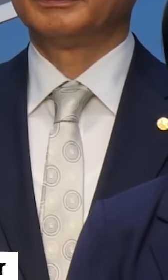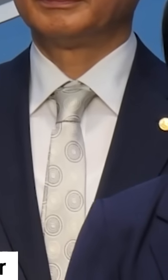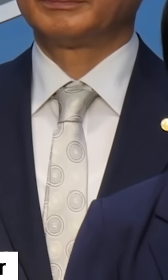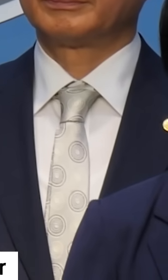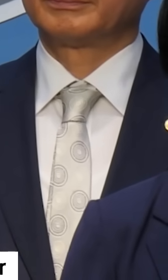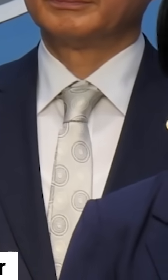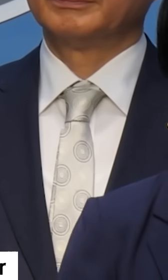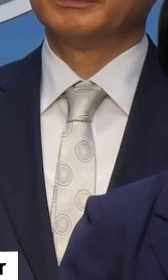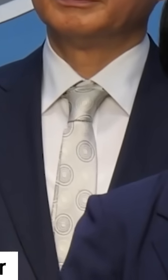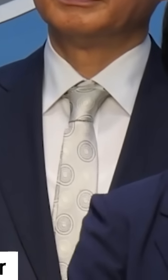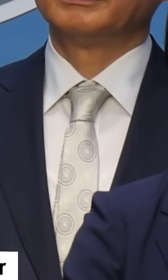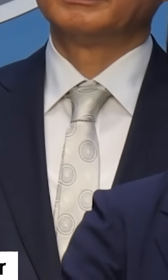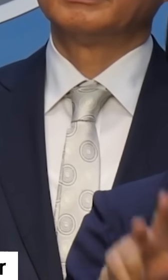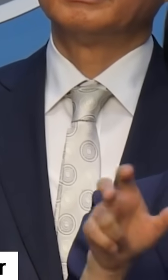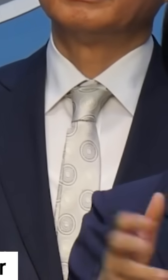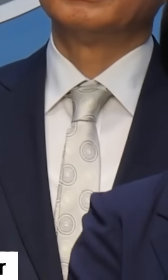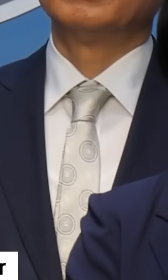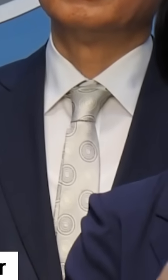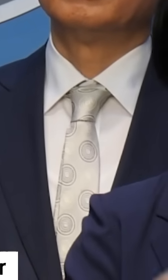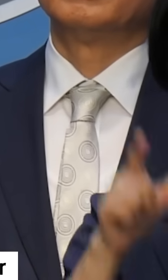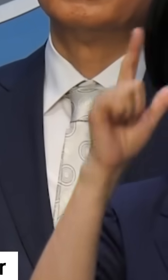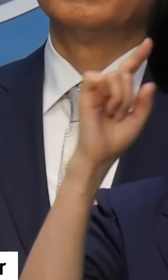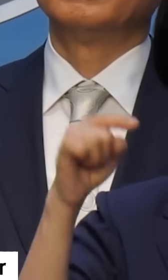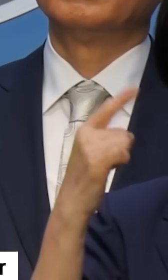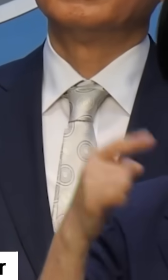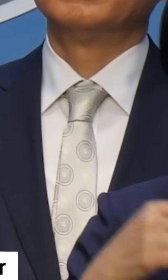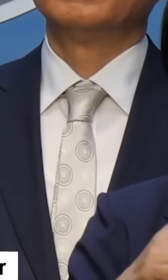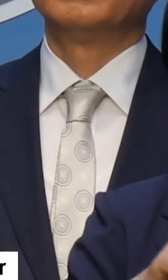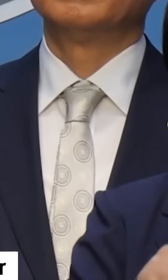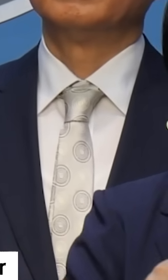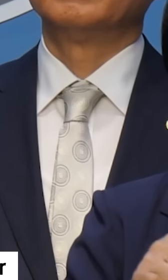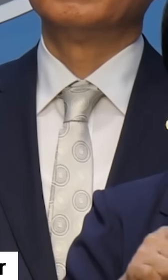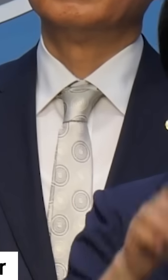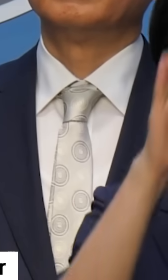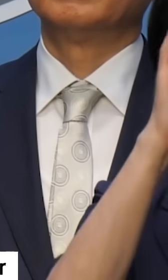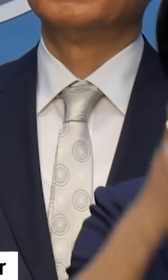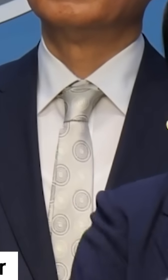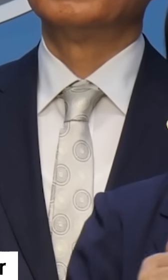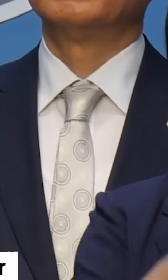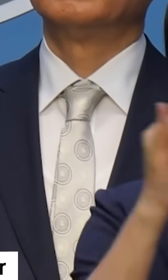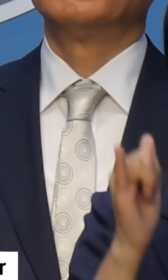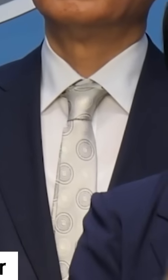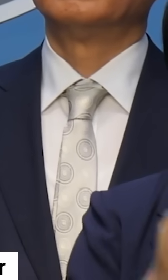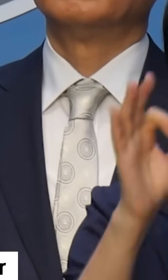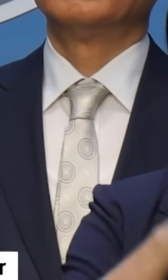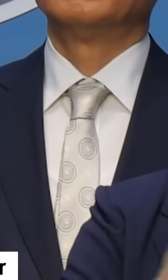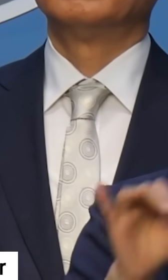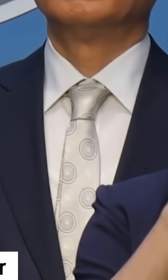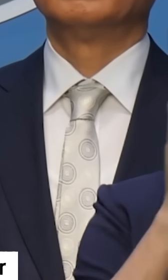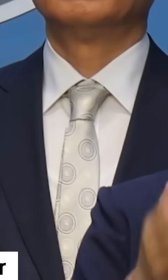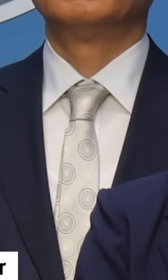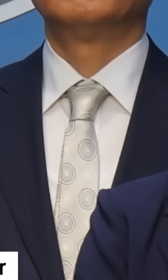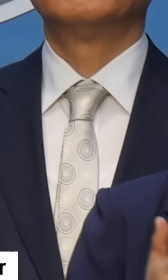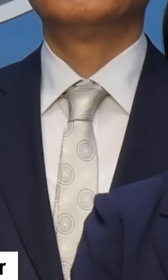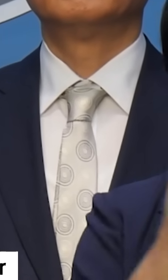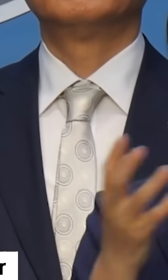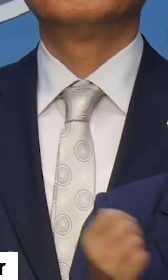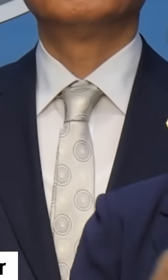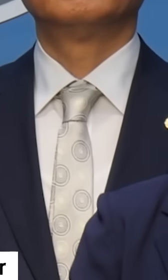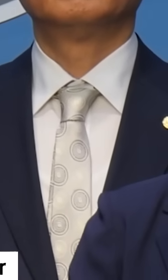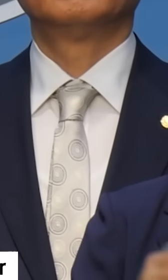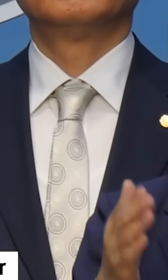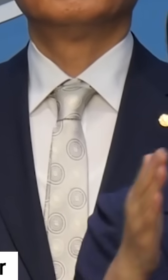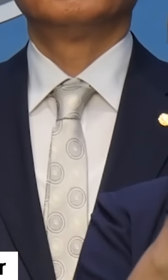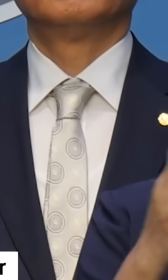구제역, 광우병 등 어처구니없는 선동으로 당시 사회 경제적으로 엄청난 비용이 소모되었고 수많은